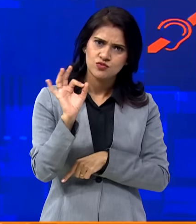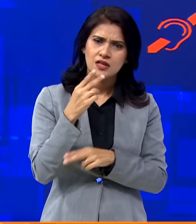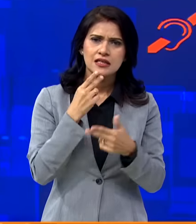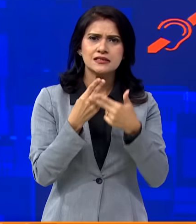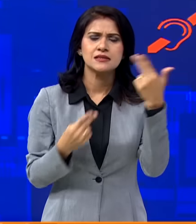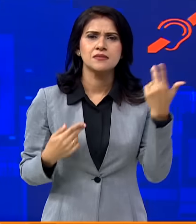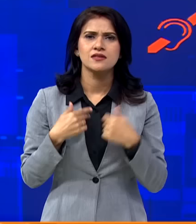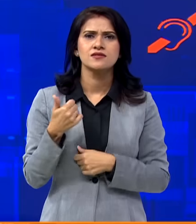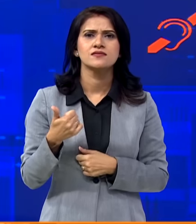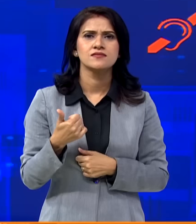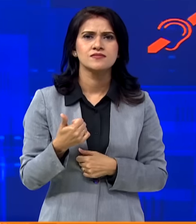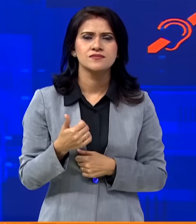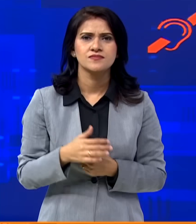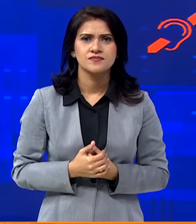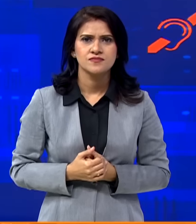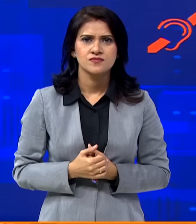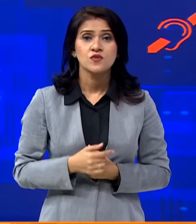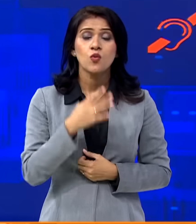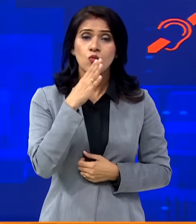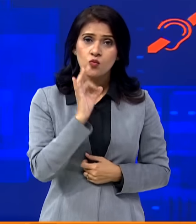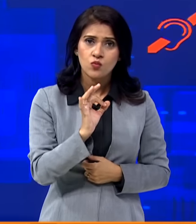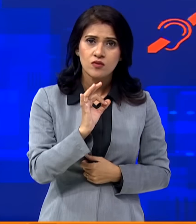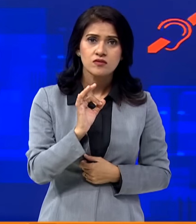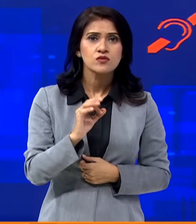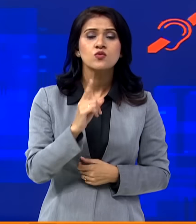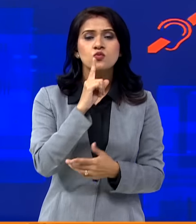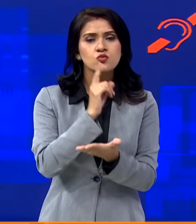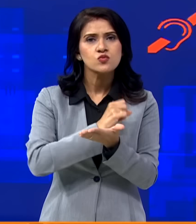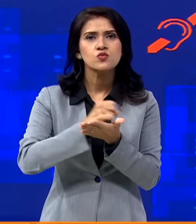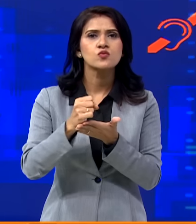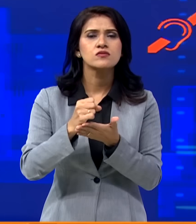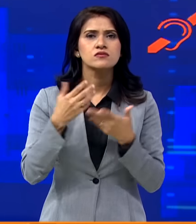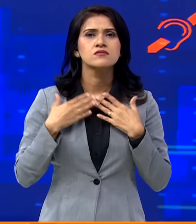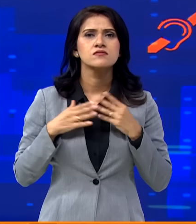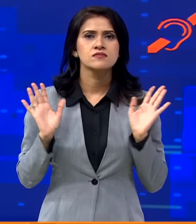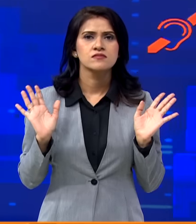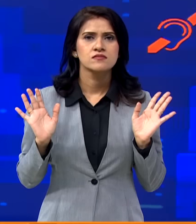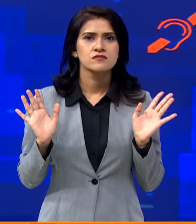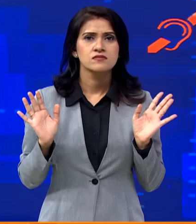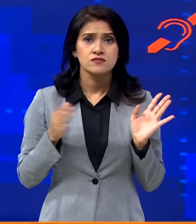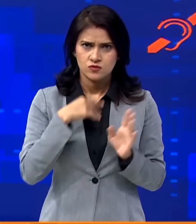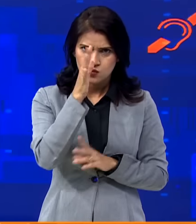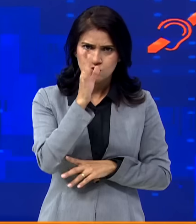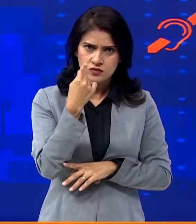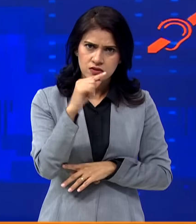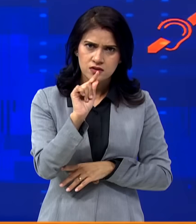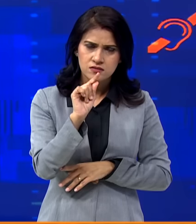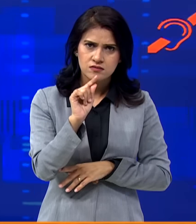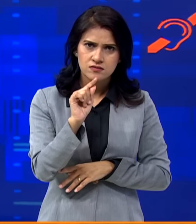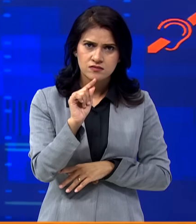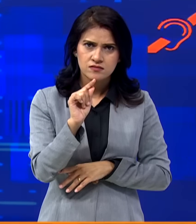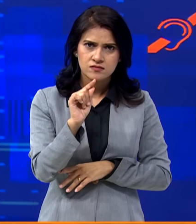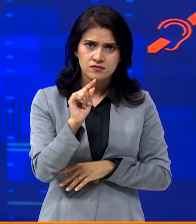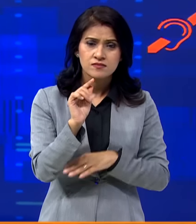मुझे आप बताइए कोई धर्म सिखाता है सच ना बोलो कोई धर्म कहता है झूठ बोलो नहीं